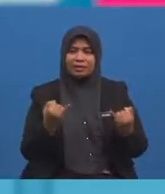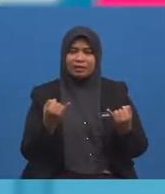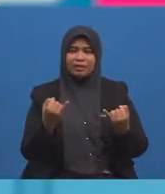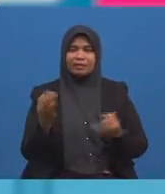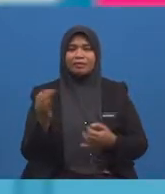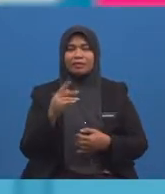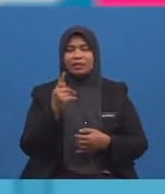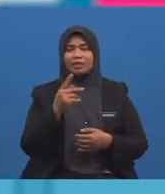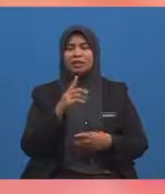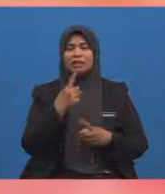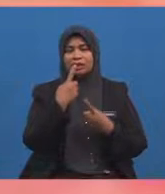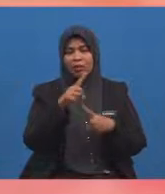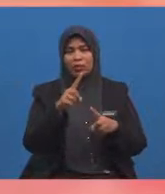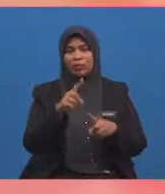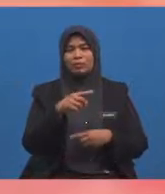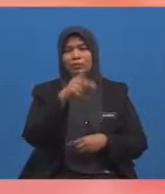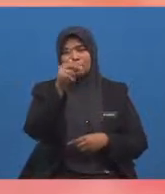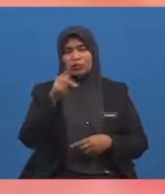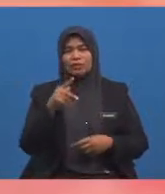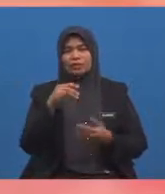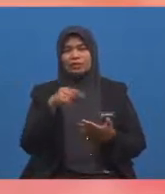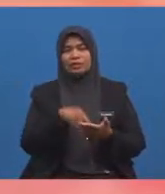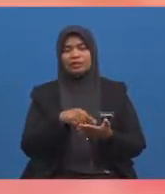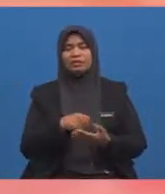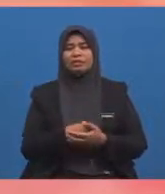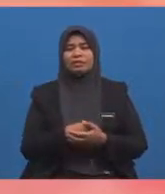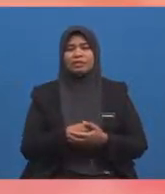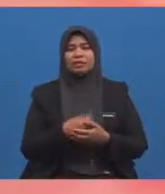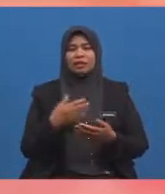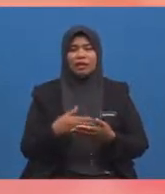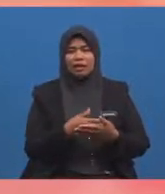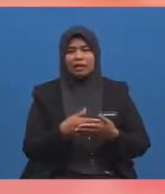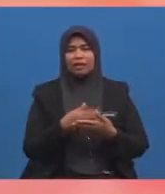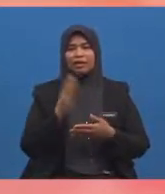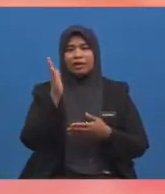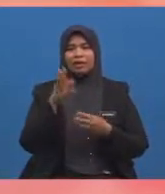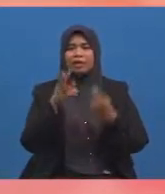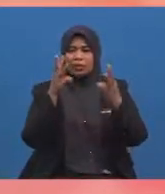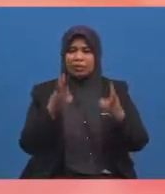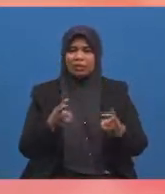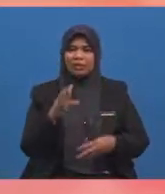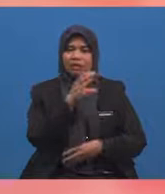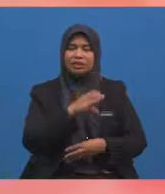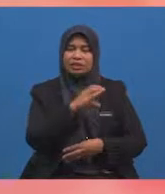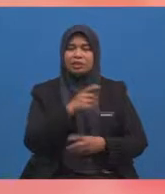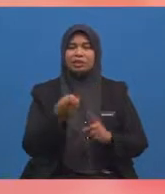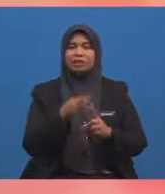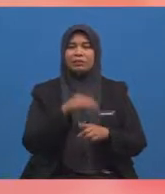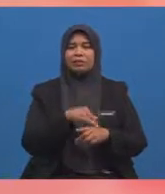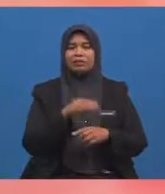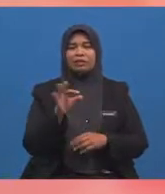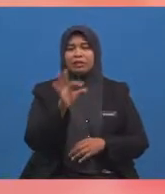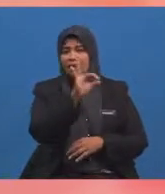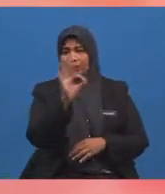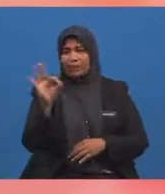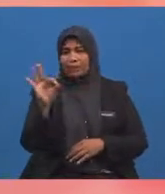Sekarang, mari kita jawab kuis kilat ini. Anak akan mewarisi ciri-ciri daripada tempat